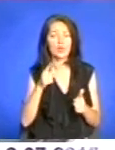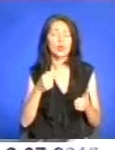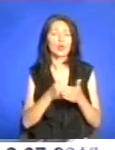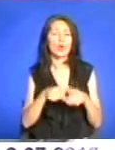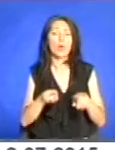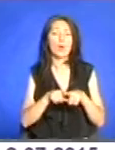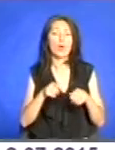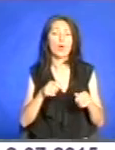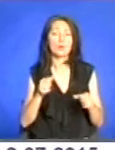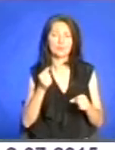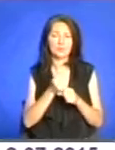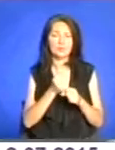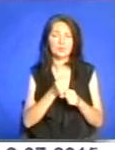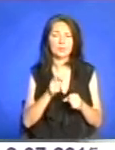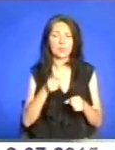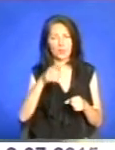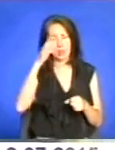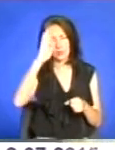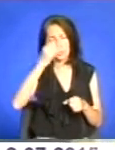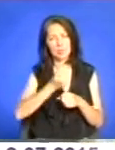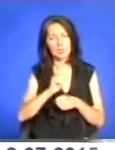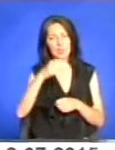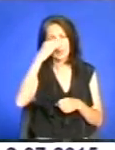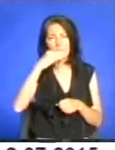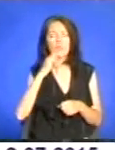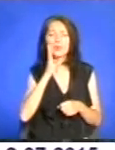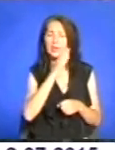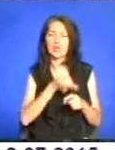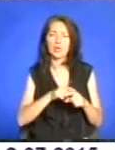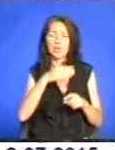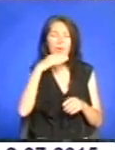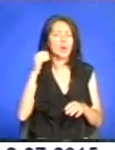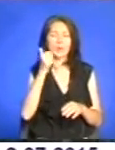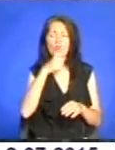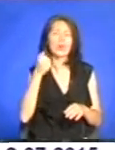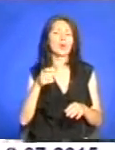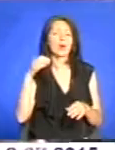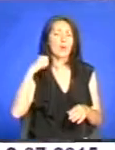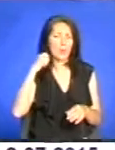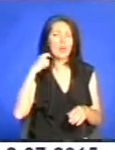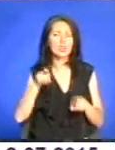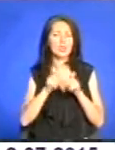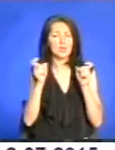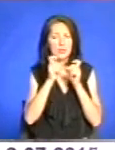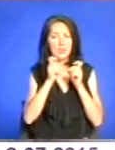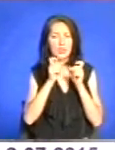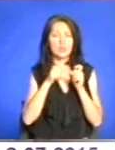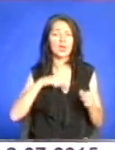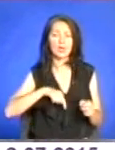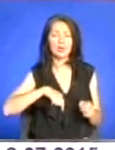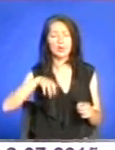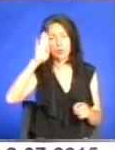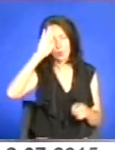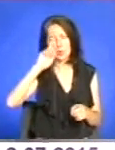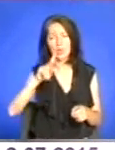вчинку його змусили ті ж самі батьки, які впродовж не одного десятка років випивали та сварилися. Характеризують підозрюваного як